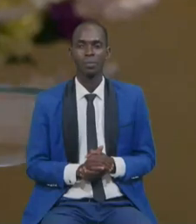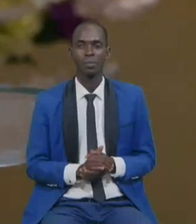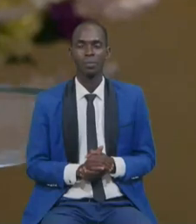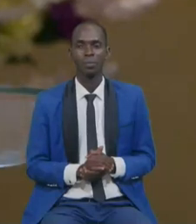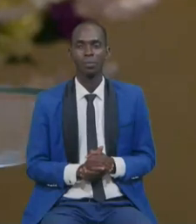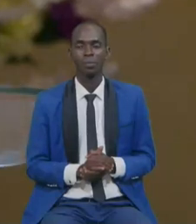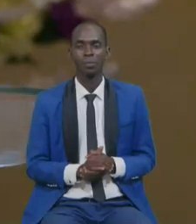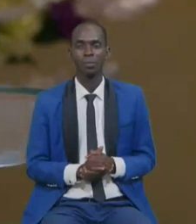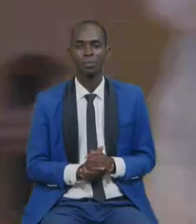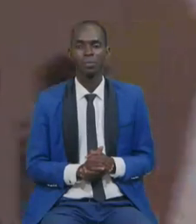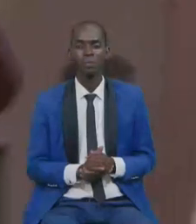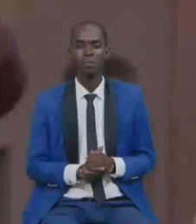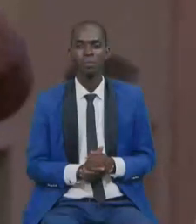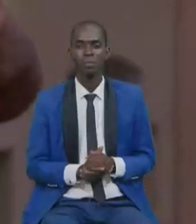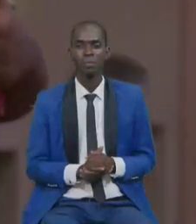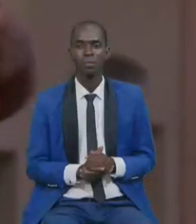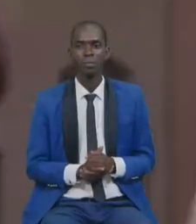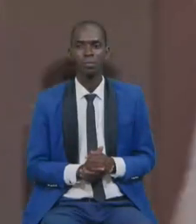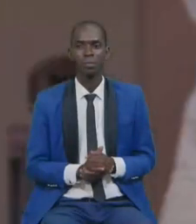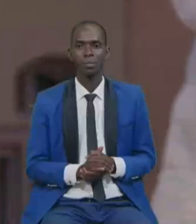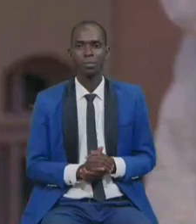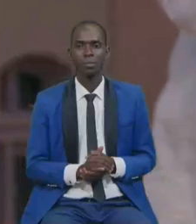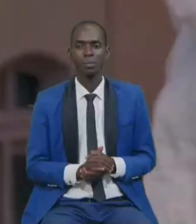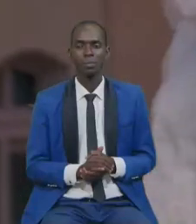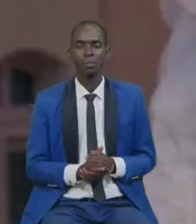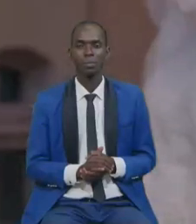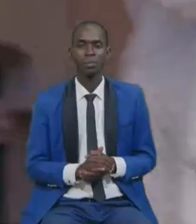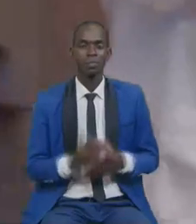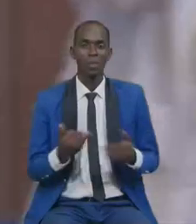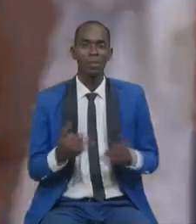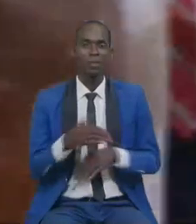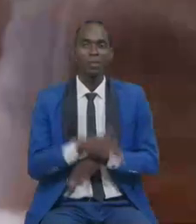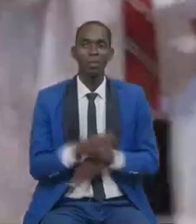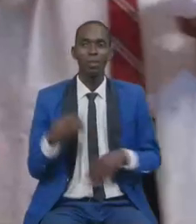Ce soir, nous avons un certain nombre de témoins.